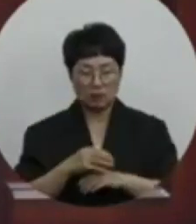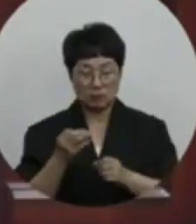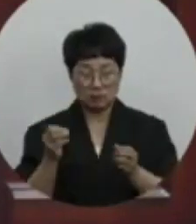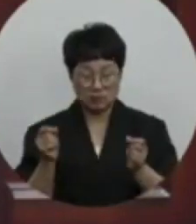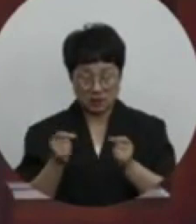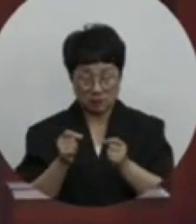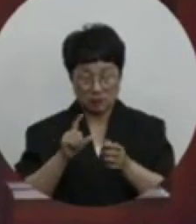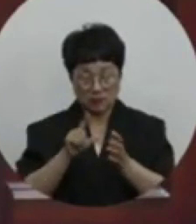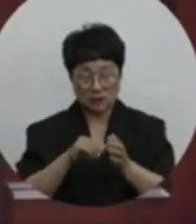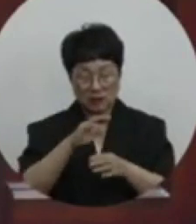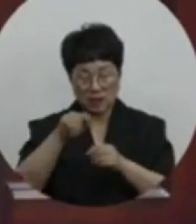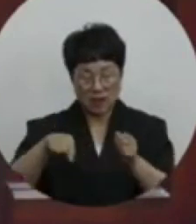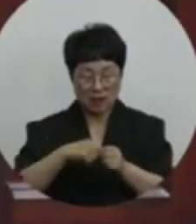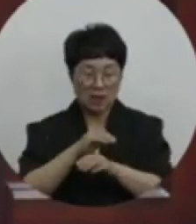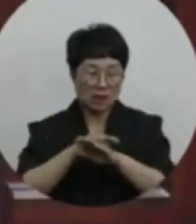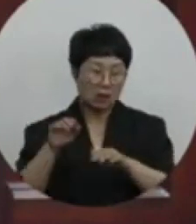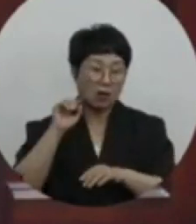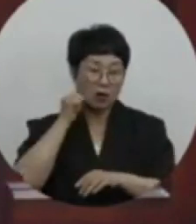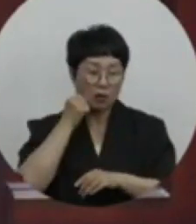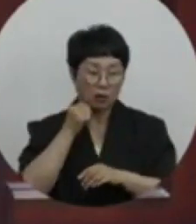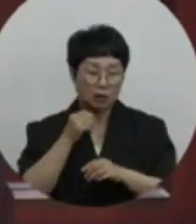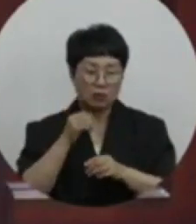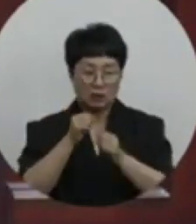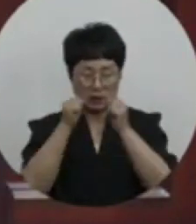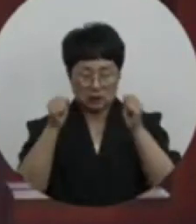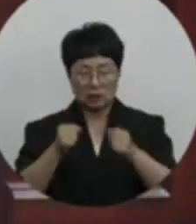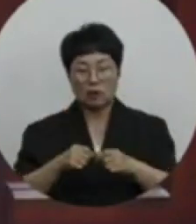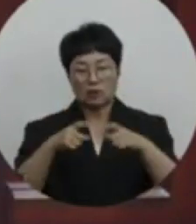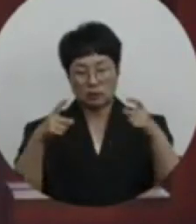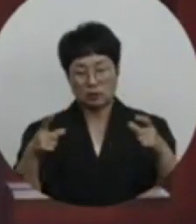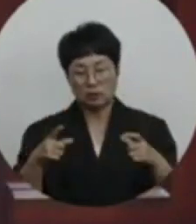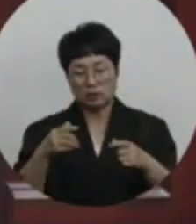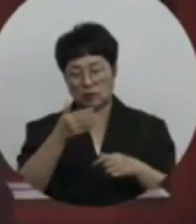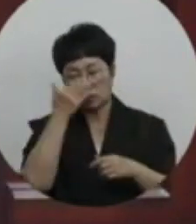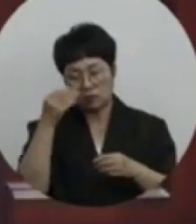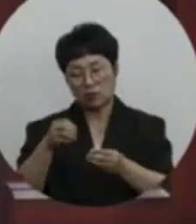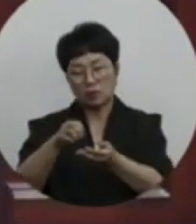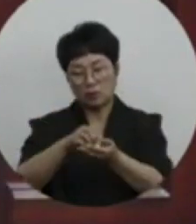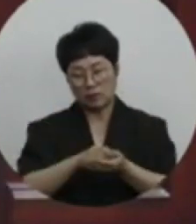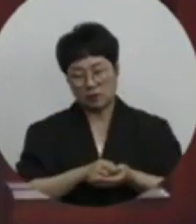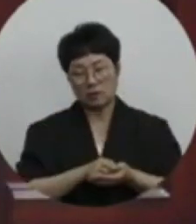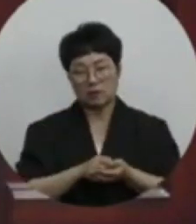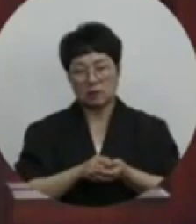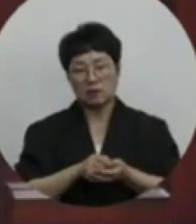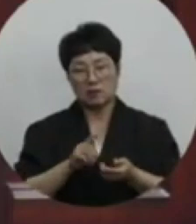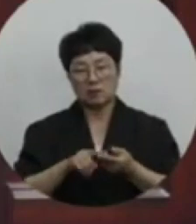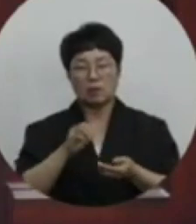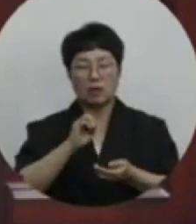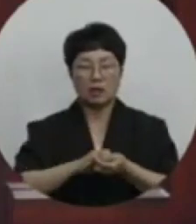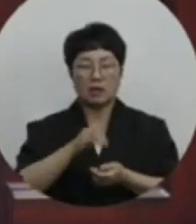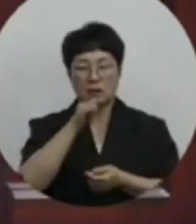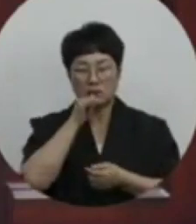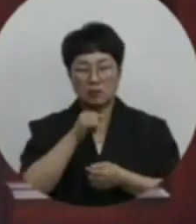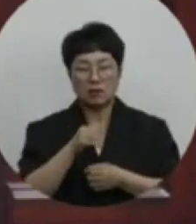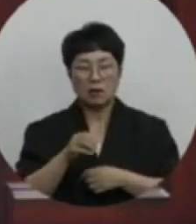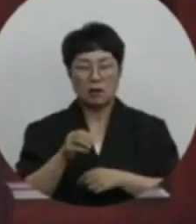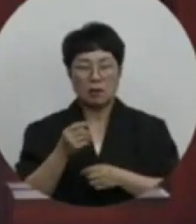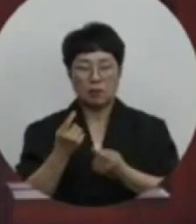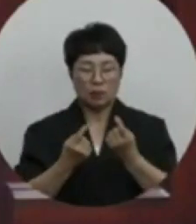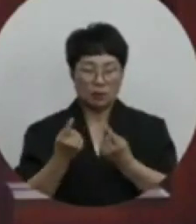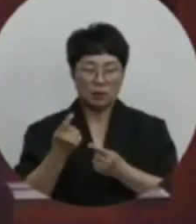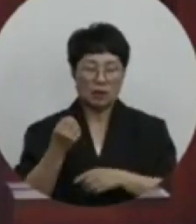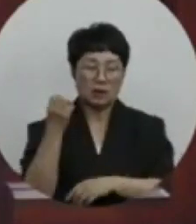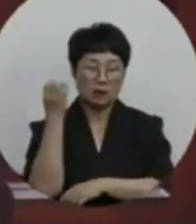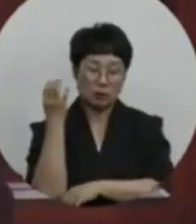내 해결이 어렵고 시설 확충만으로 청년을 유입하는 데에는 한계가 있습니다. 보다 근본적인